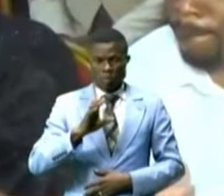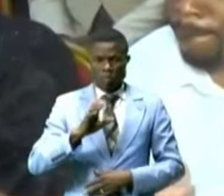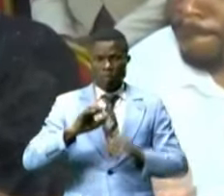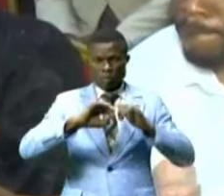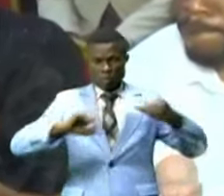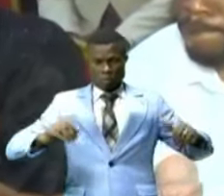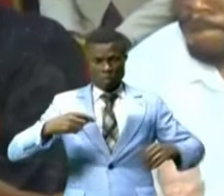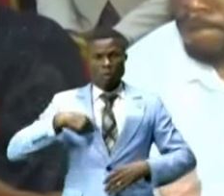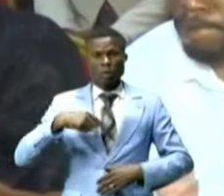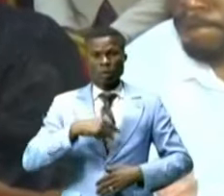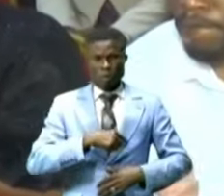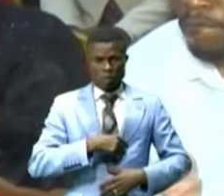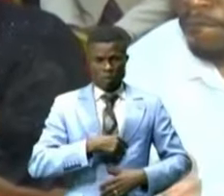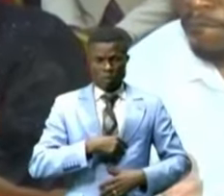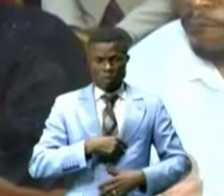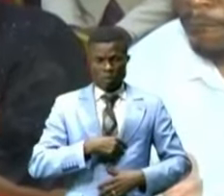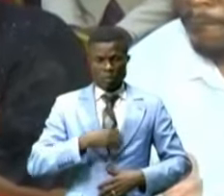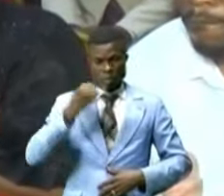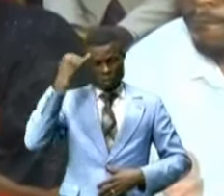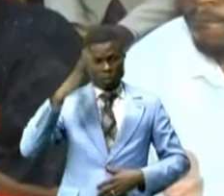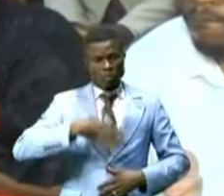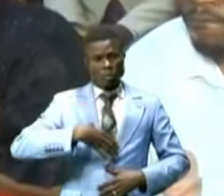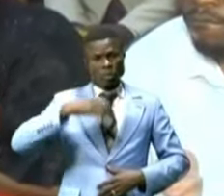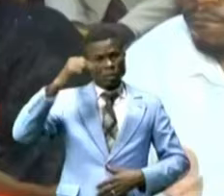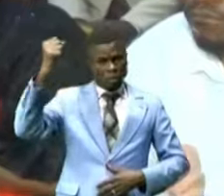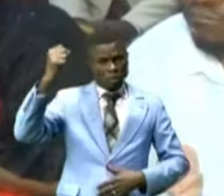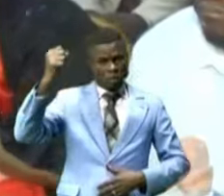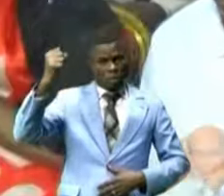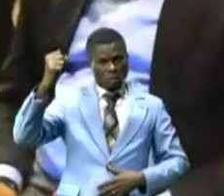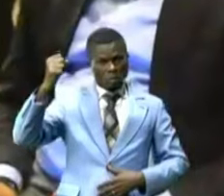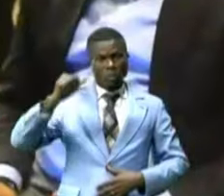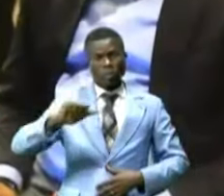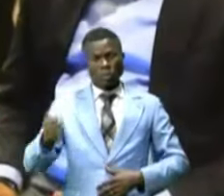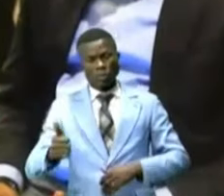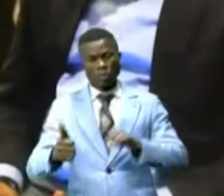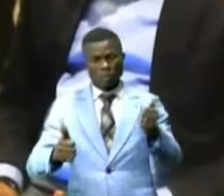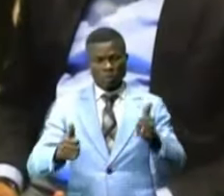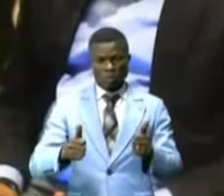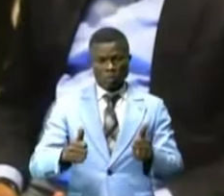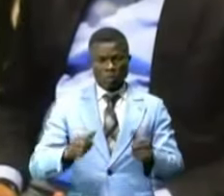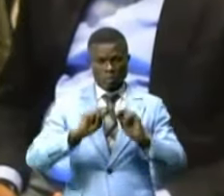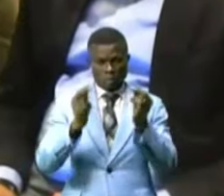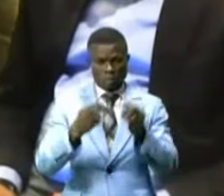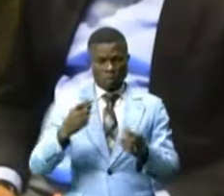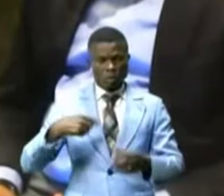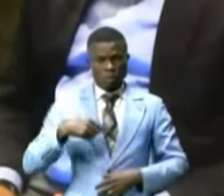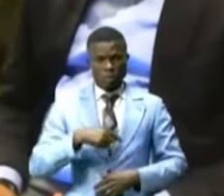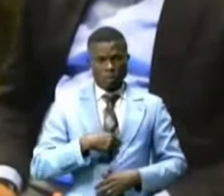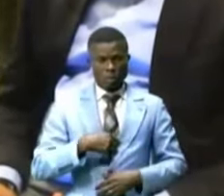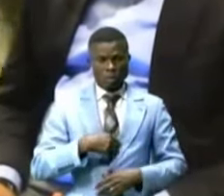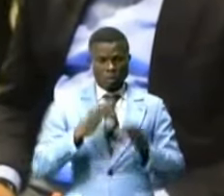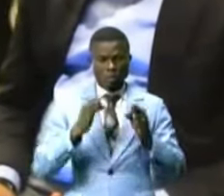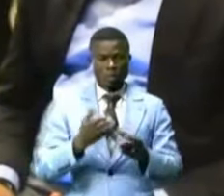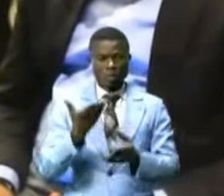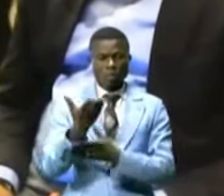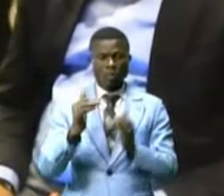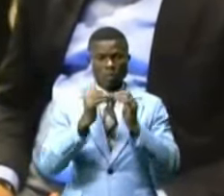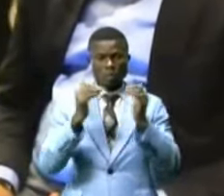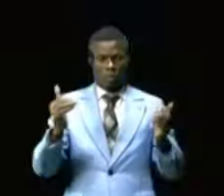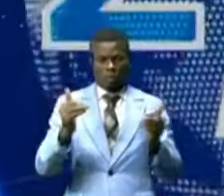diviser et croyant gagner l'un ou l'autre d'entre nous. Coup d'épée dans